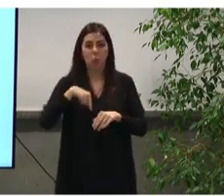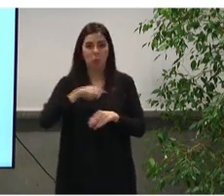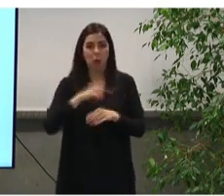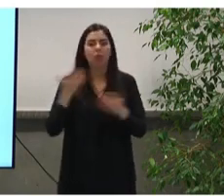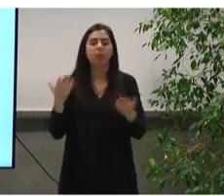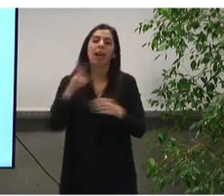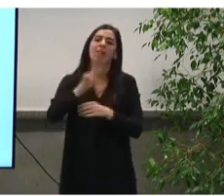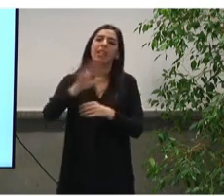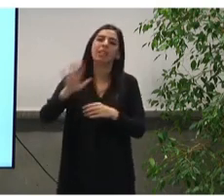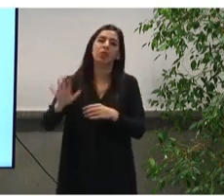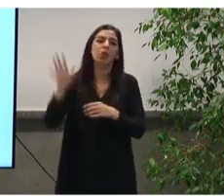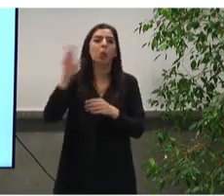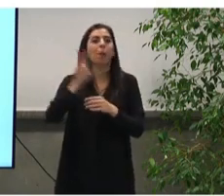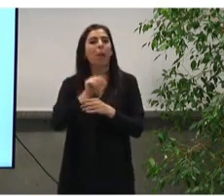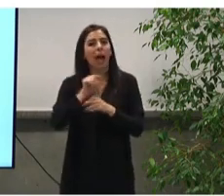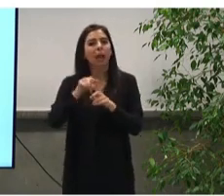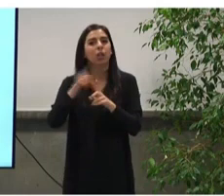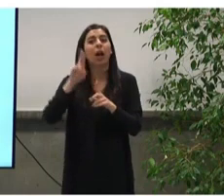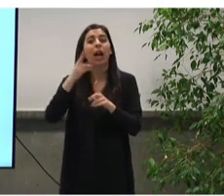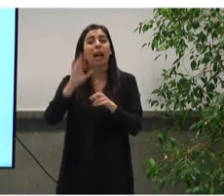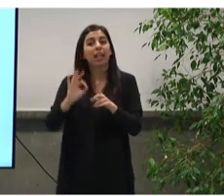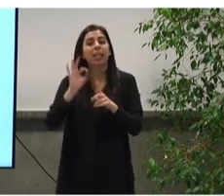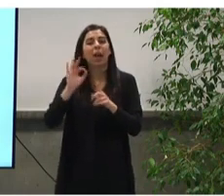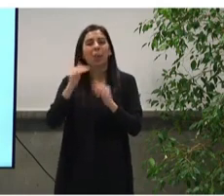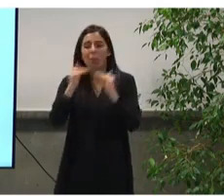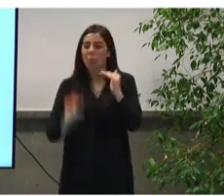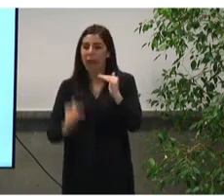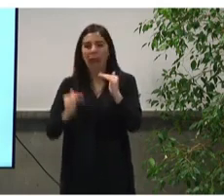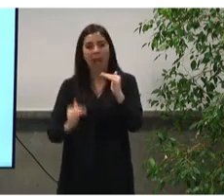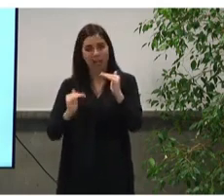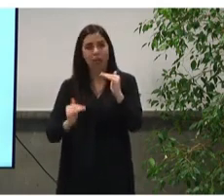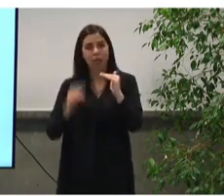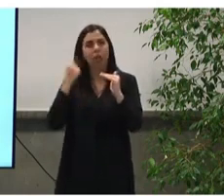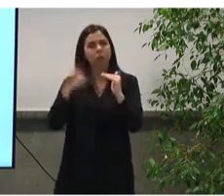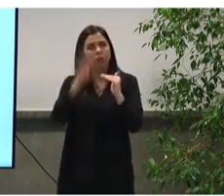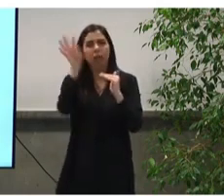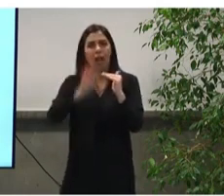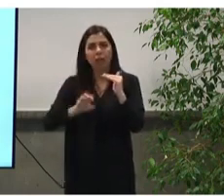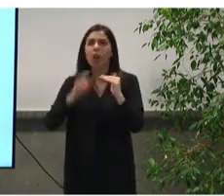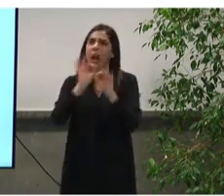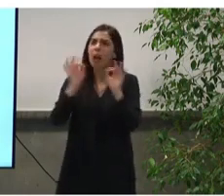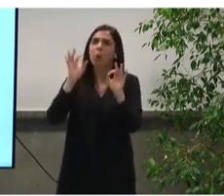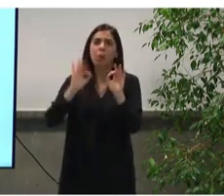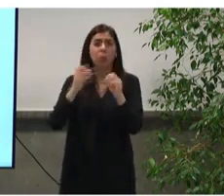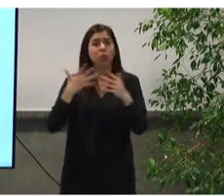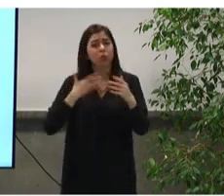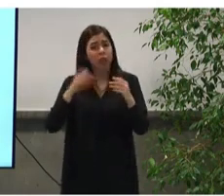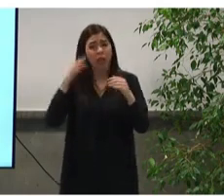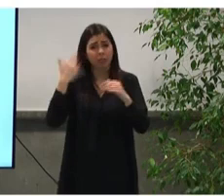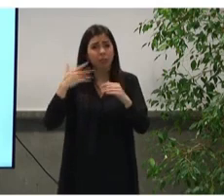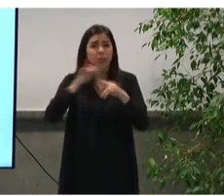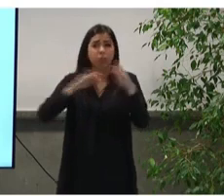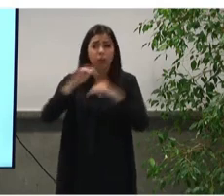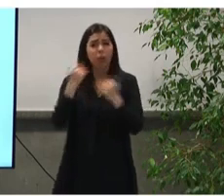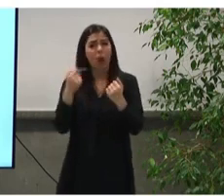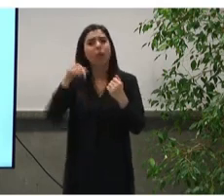marzo R0 era sotto soglia in tutte queste regioni, che sono anche quelle che avevano il maggior impatto in termini di Covid.